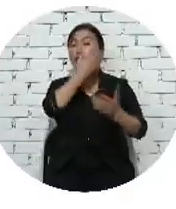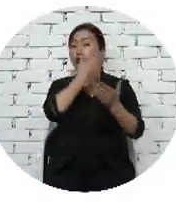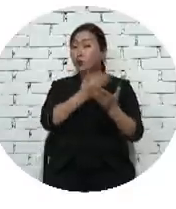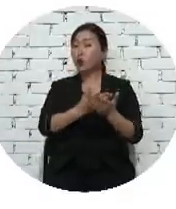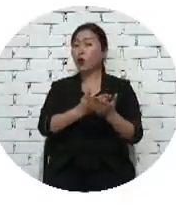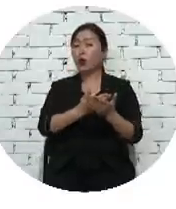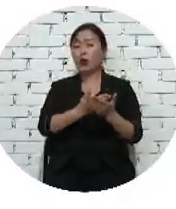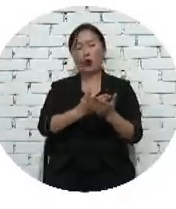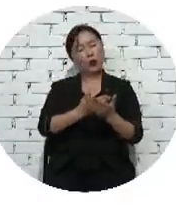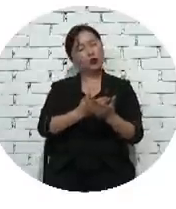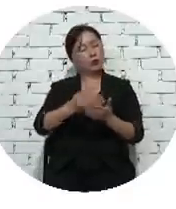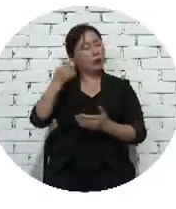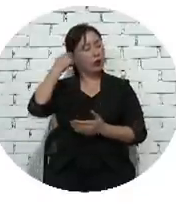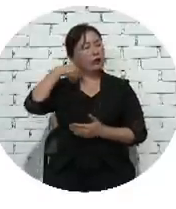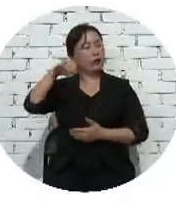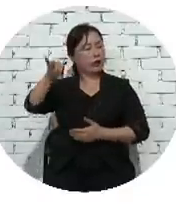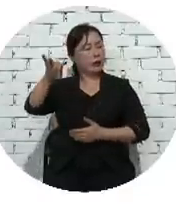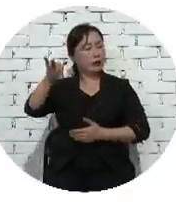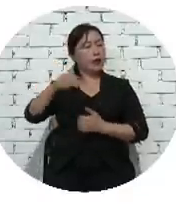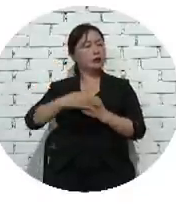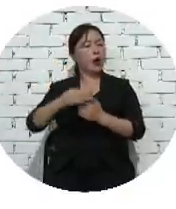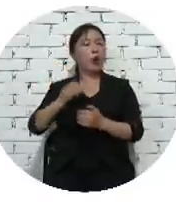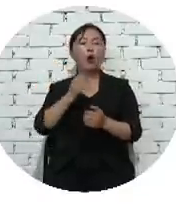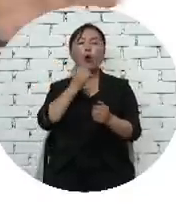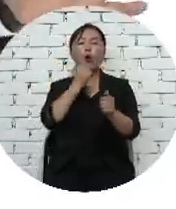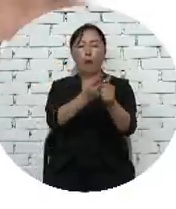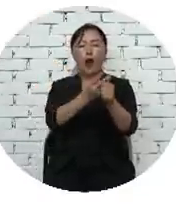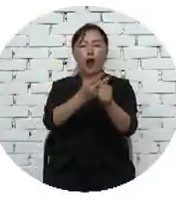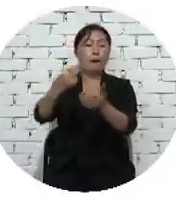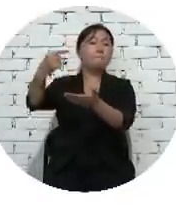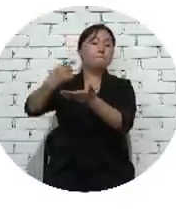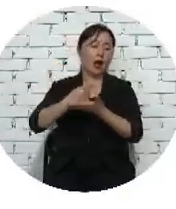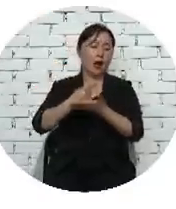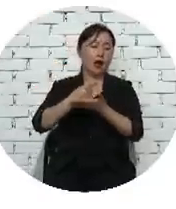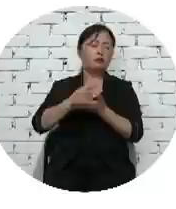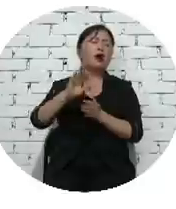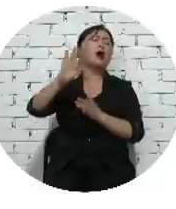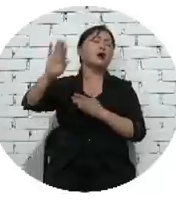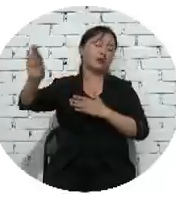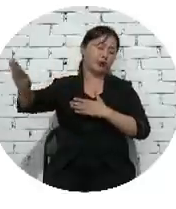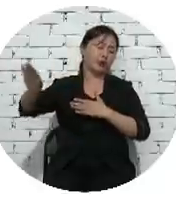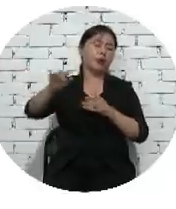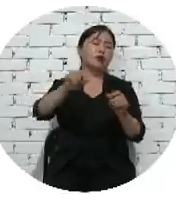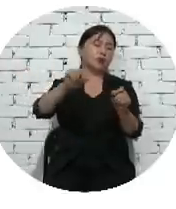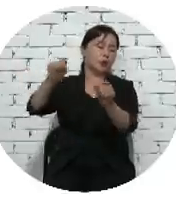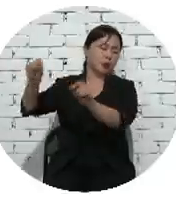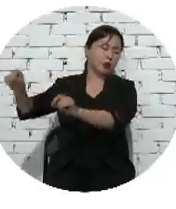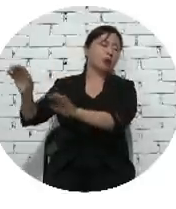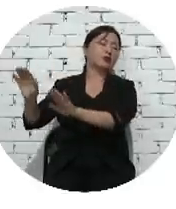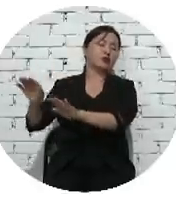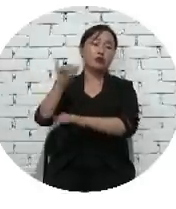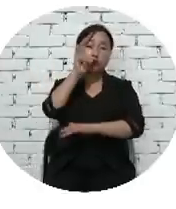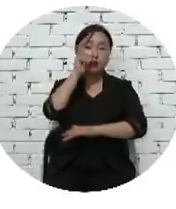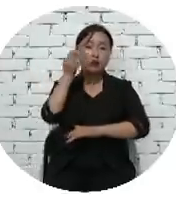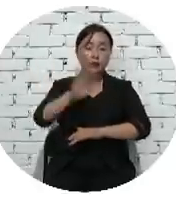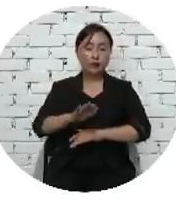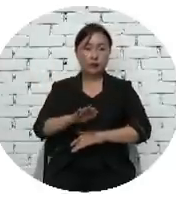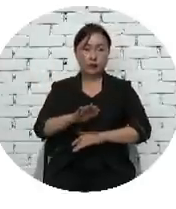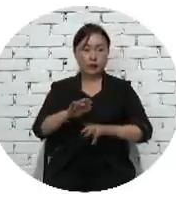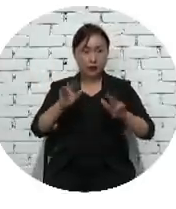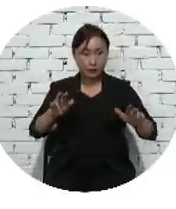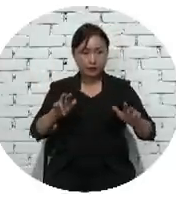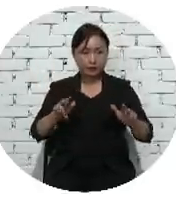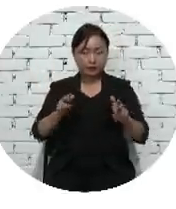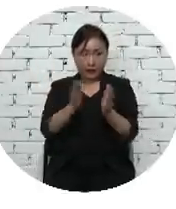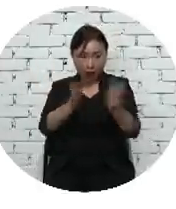좀 떨어져서 고발이 들어왔지만 좀 이렇게 미뤄놓는 경우들도 많이 있습니다. 그러나 일단 수사를